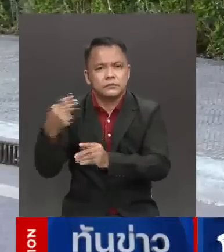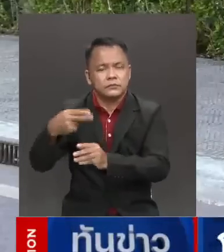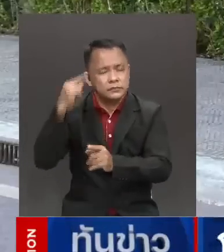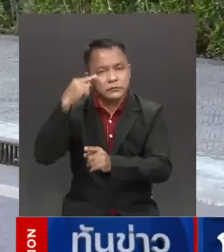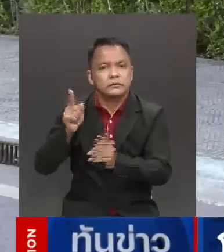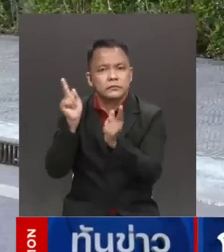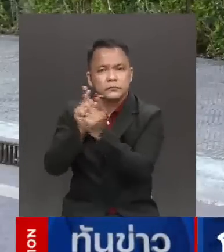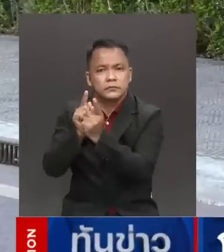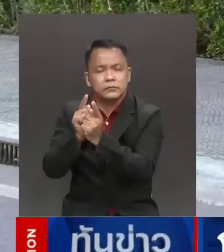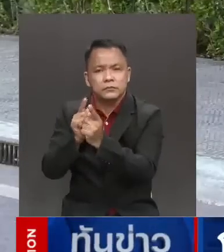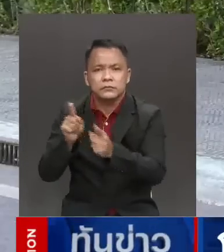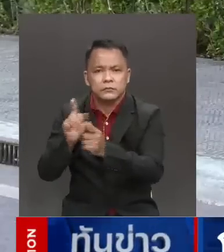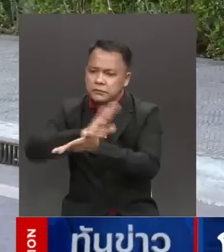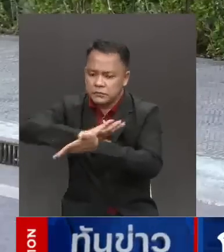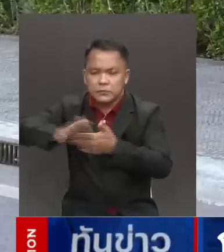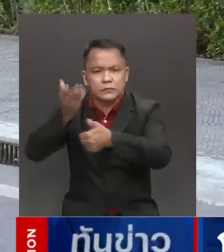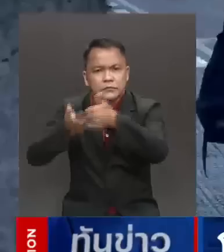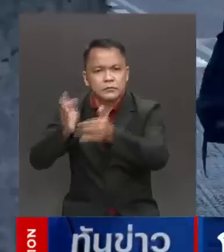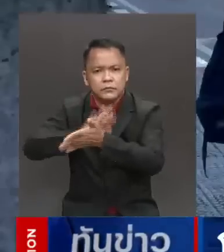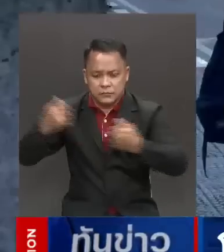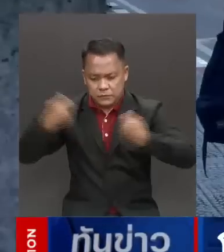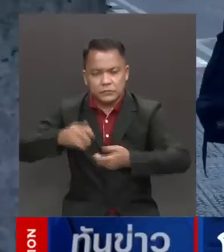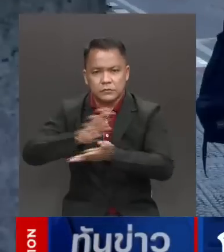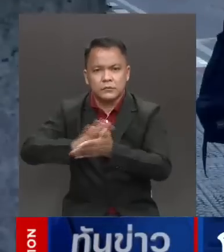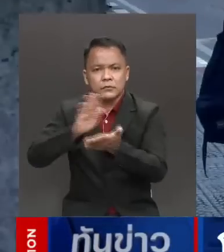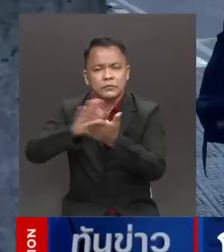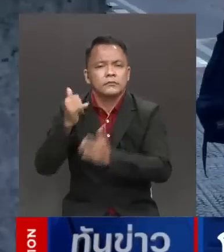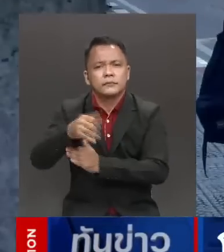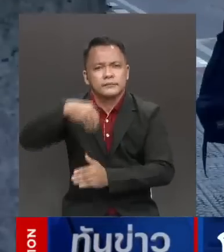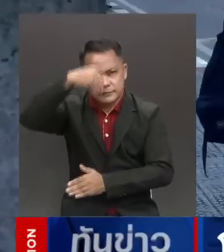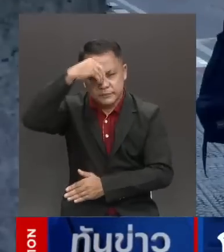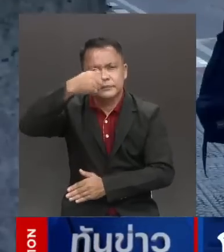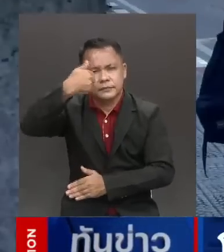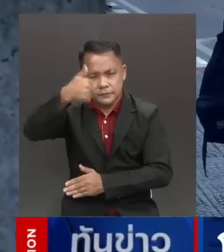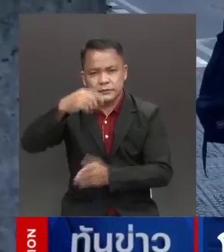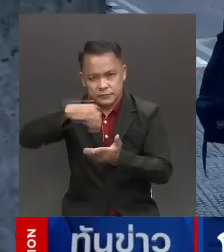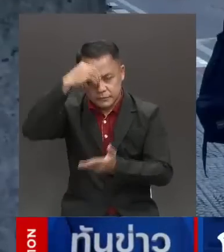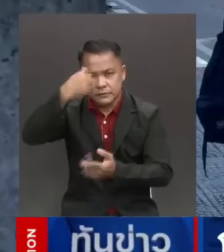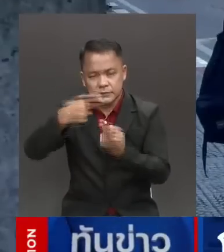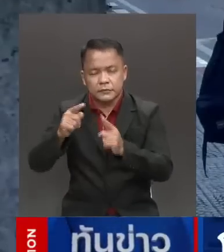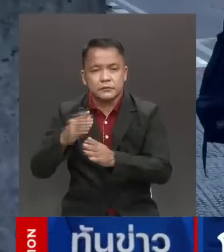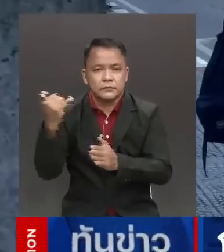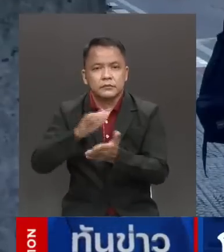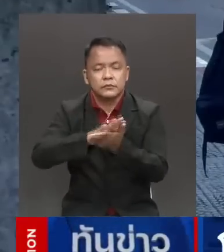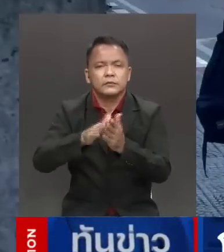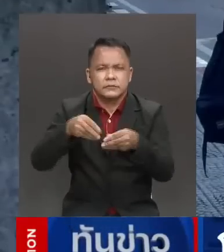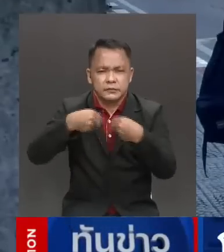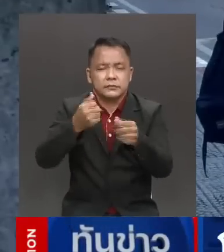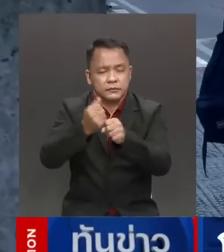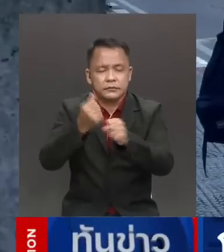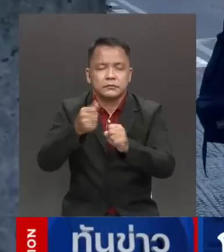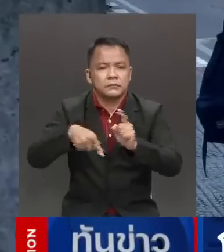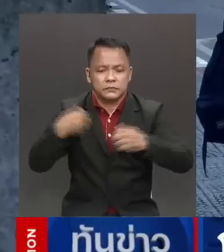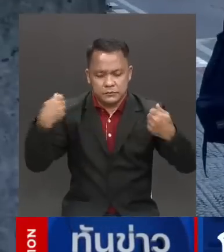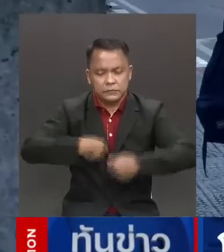ยกจริงๆมามอบตัวไม่เรียบร้อยแต่ว่าโรงเรียนเนี่ยยังอนุโลมให้เข้ามาเรียนไ และตอนที่มาเนี่ยนะครับแม้ว่าโรงเรียนอนุโลมไปแล้วก็ไม่อย